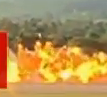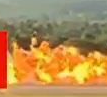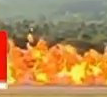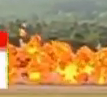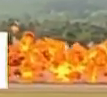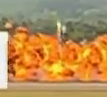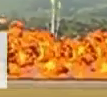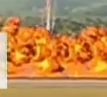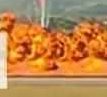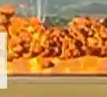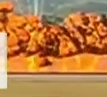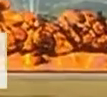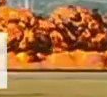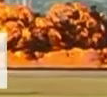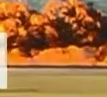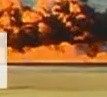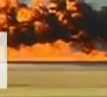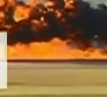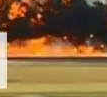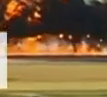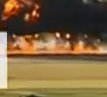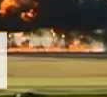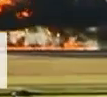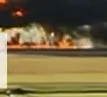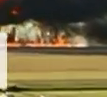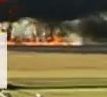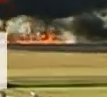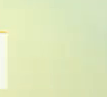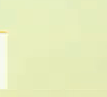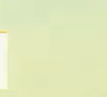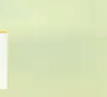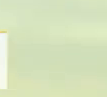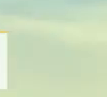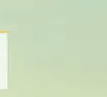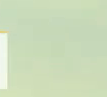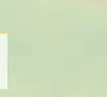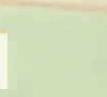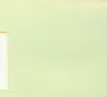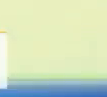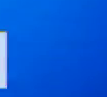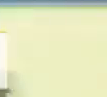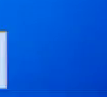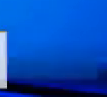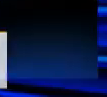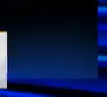ma l pintu masuk pasaran industri pertahanan terbesar